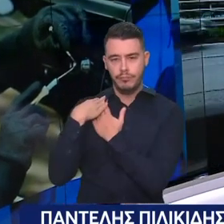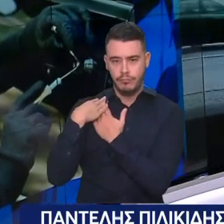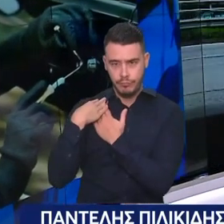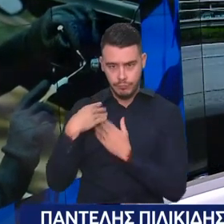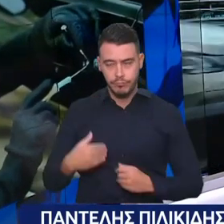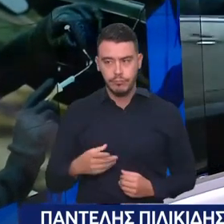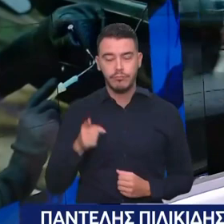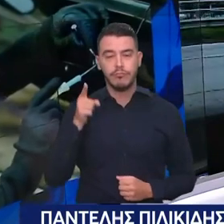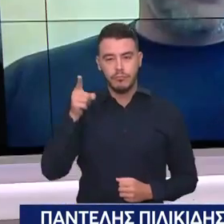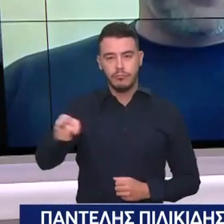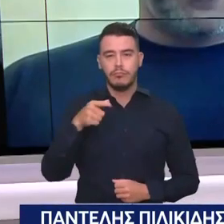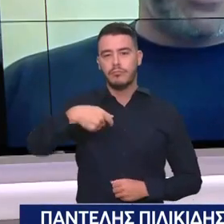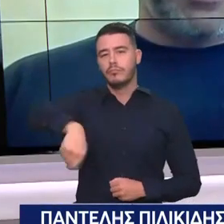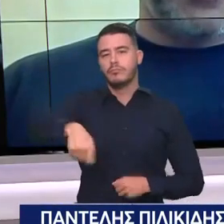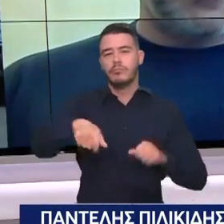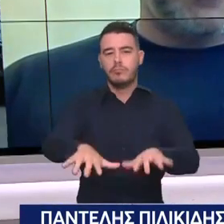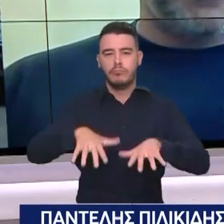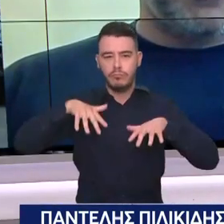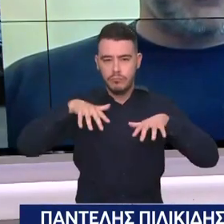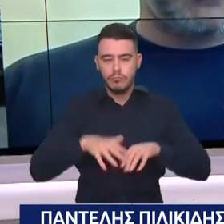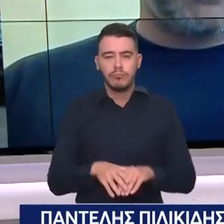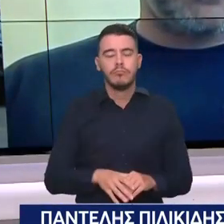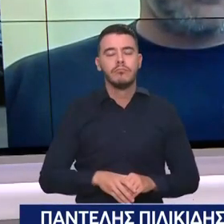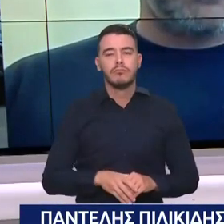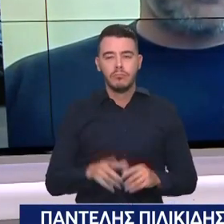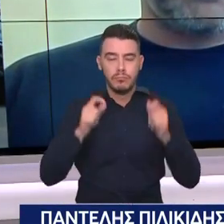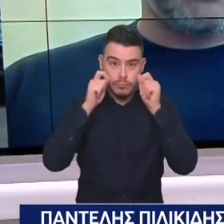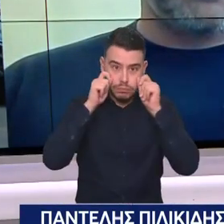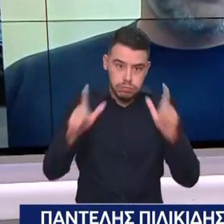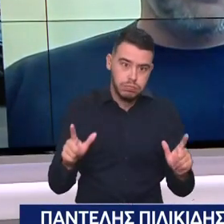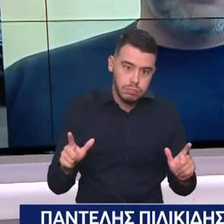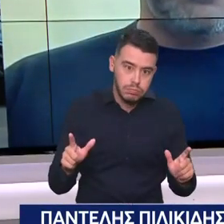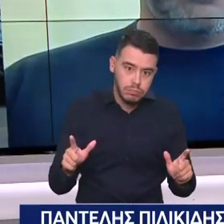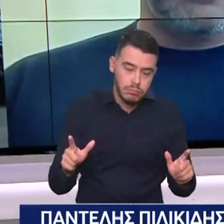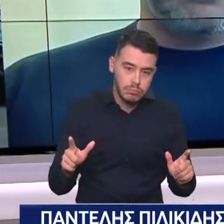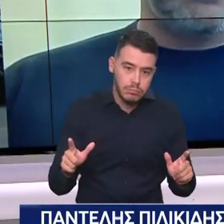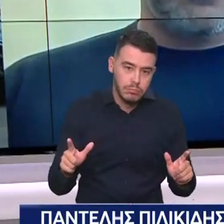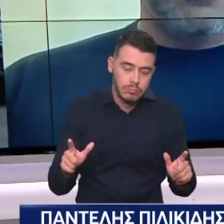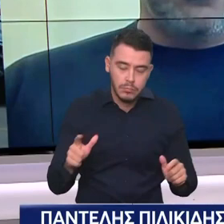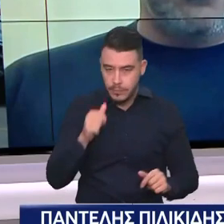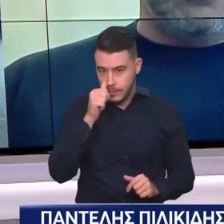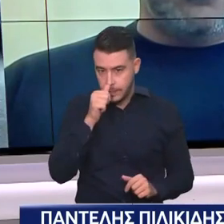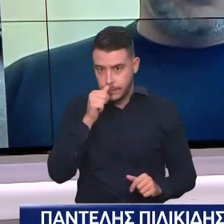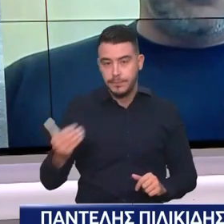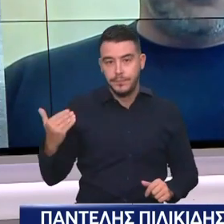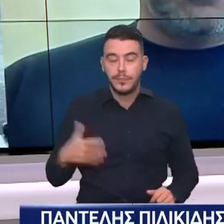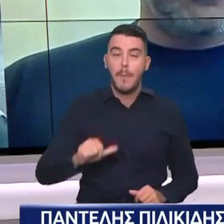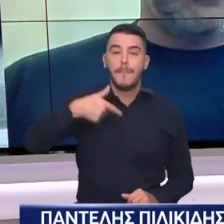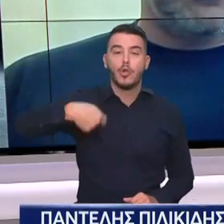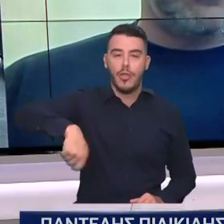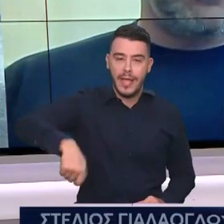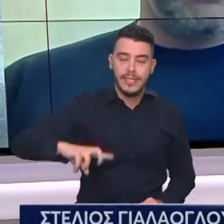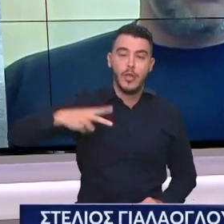γιατί δεν εξεπλάγηνα από το αποτέλεσμα της υπόθεσης αυτής στους δύο βαθμούς δικαιοδοσίας